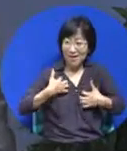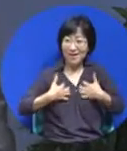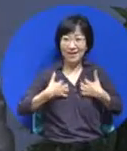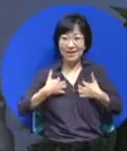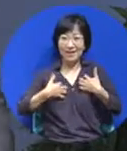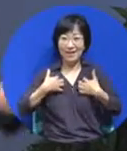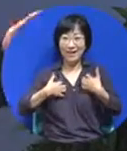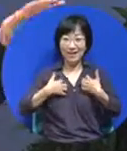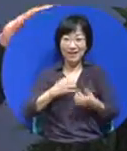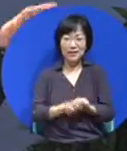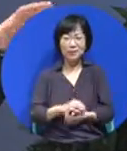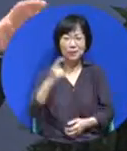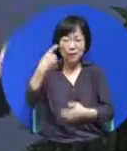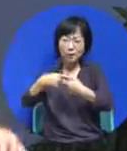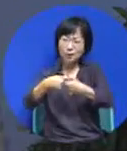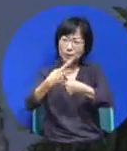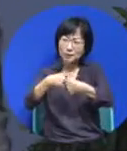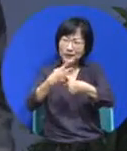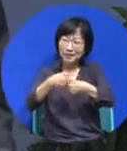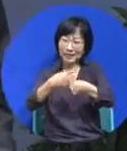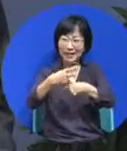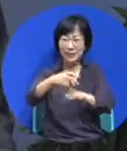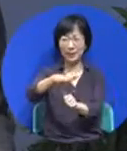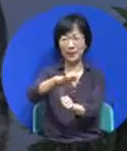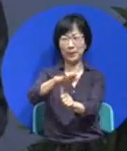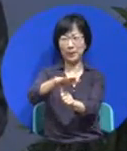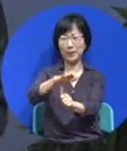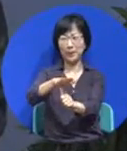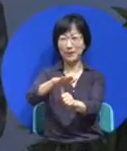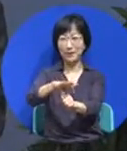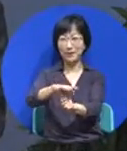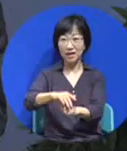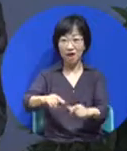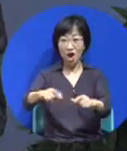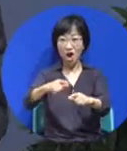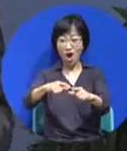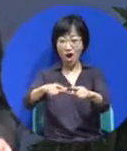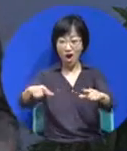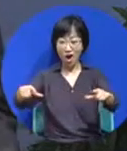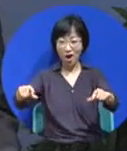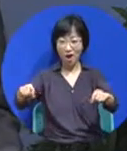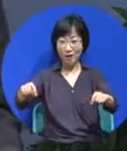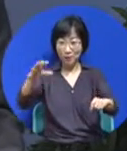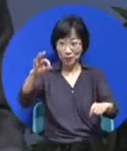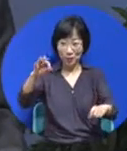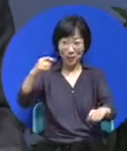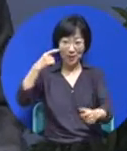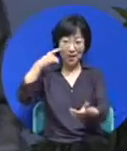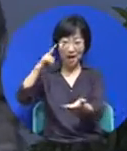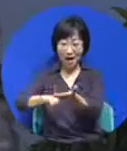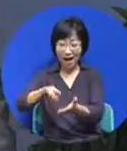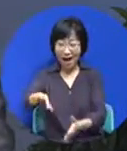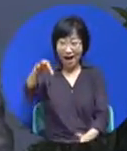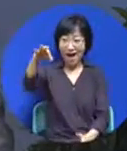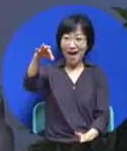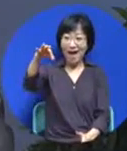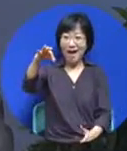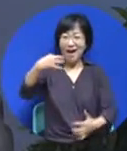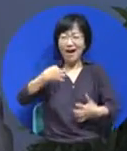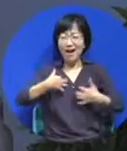I was. 뭐 초등학교 2학년 때니까 그게 막 얼마나 신기한지 몰라요. I was only in second grade and I was so